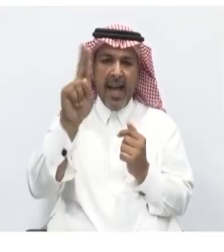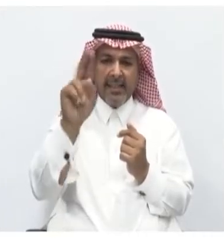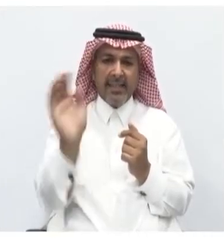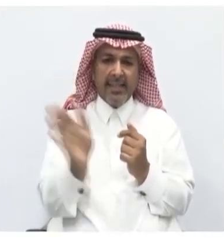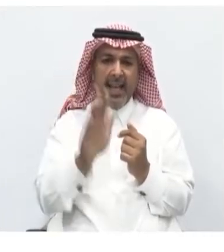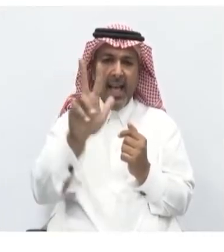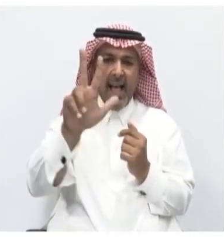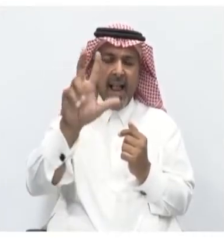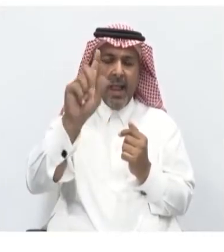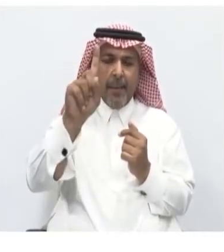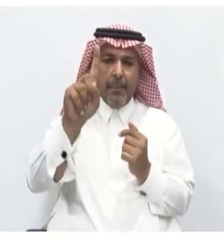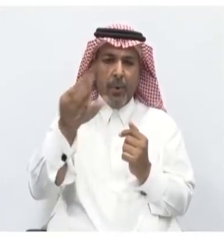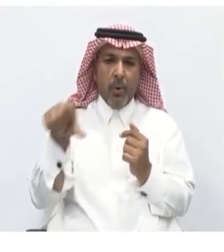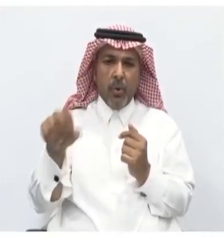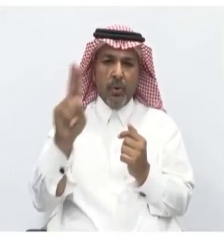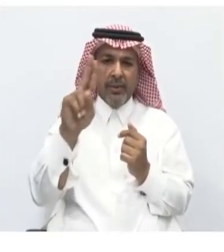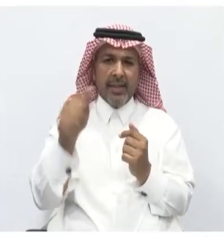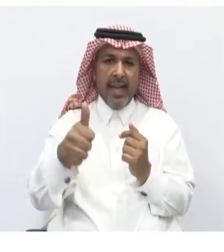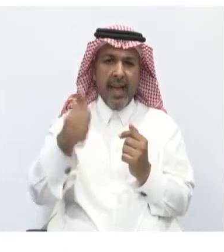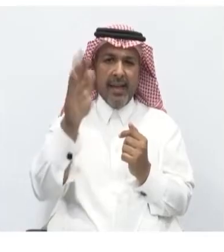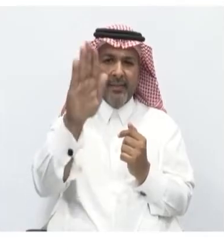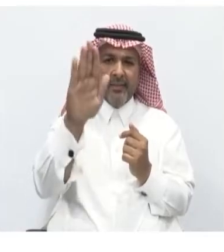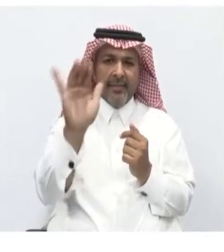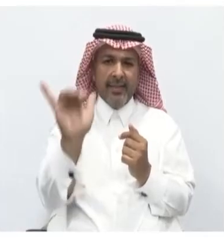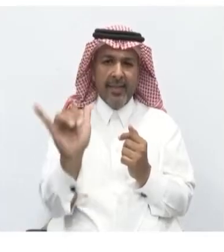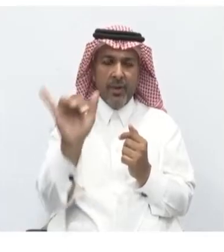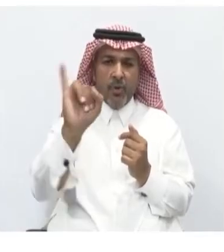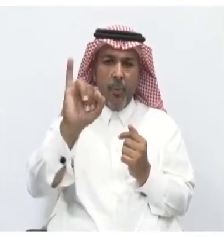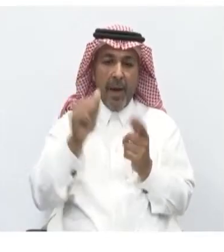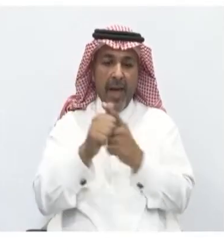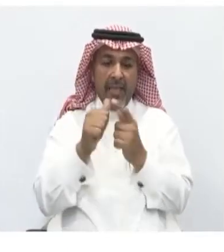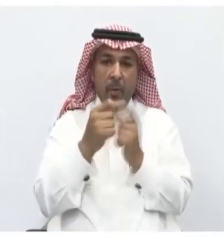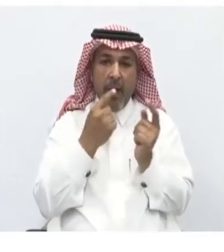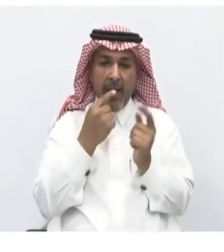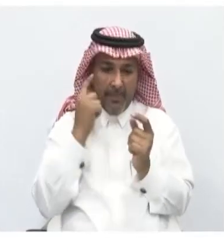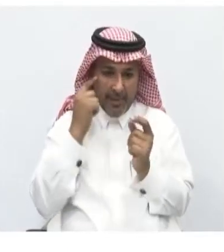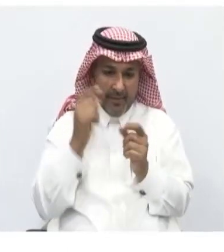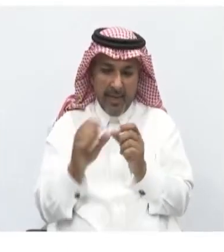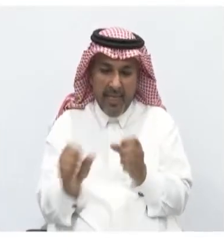كبريتيت الصوديوم اختفى اللون واصبح اللون شفاف